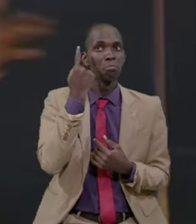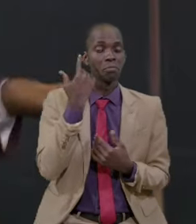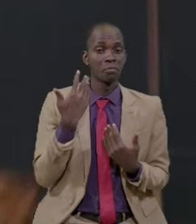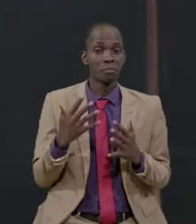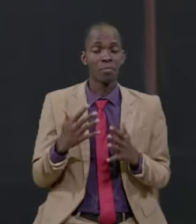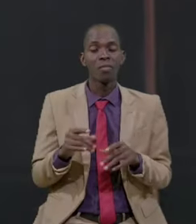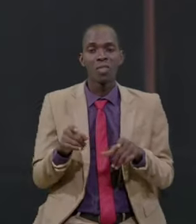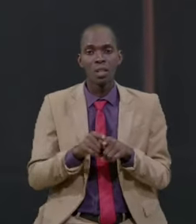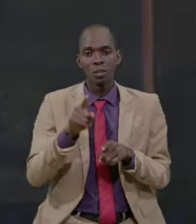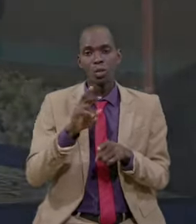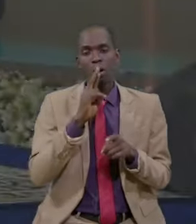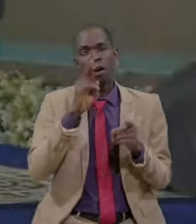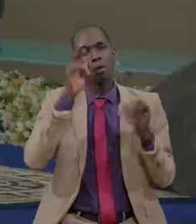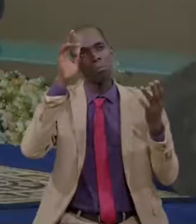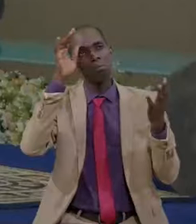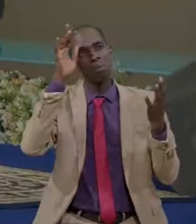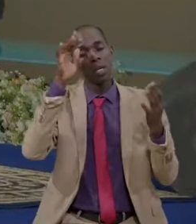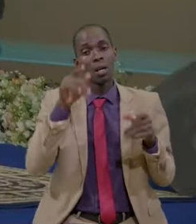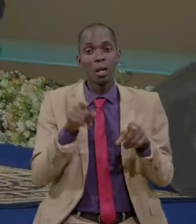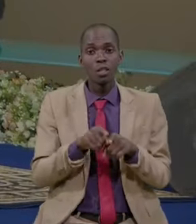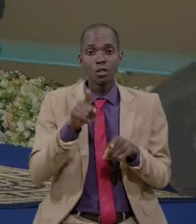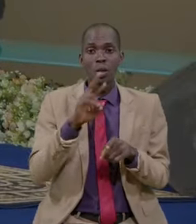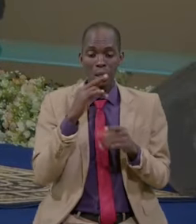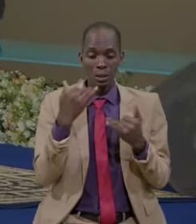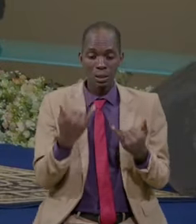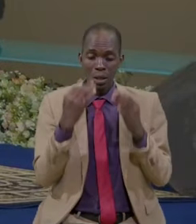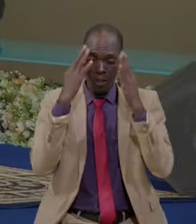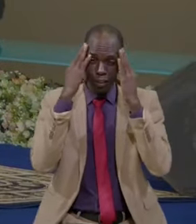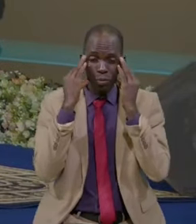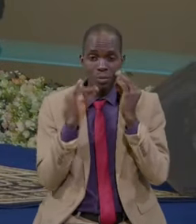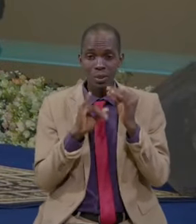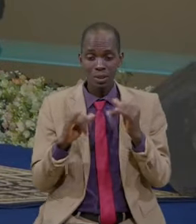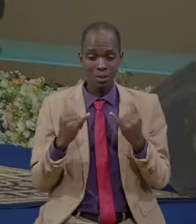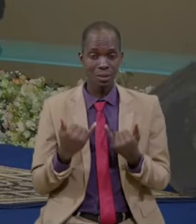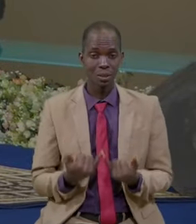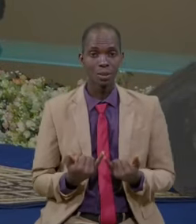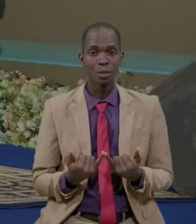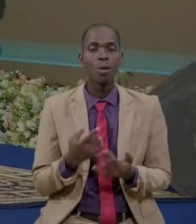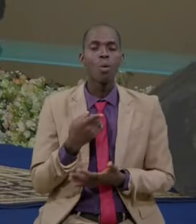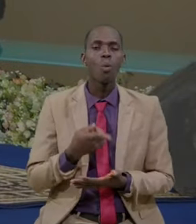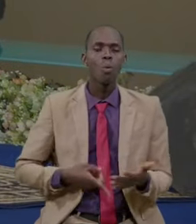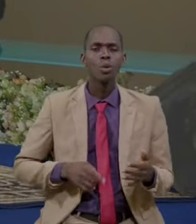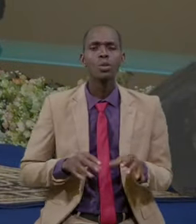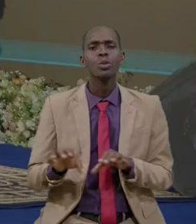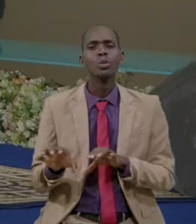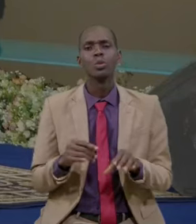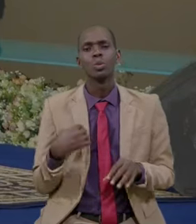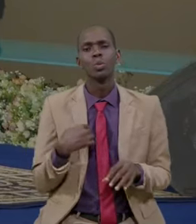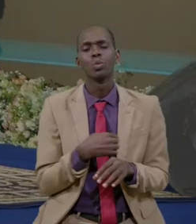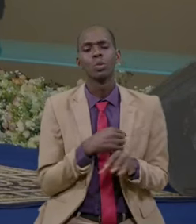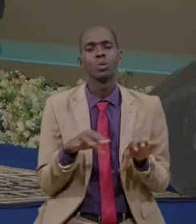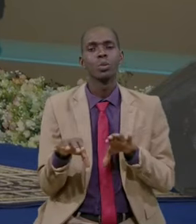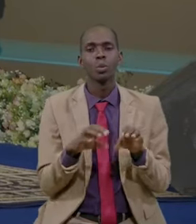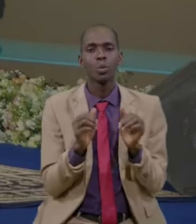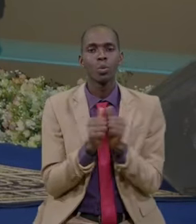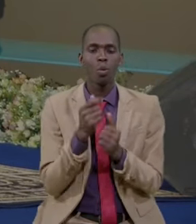espérons, comme nous expérimentons maintenant, que faisons-nous avec ce que nous